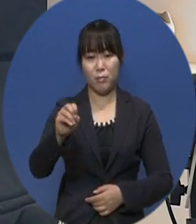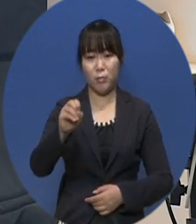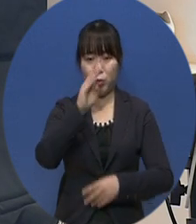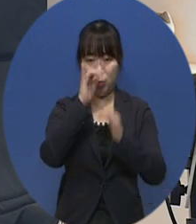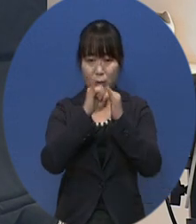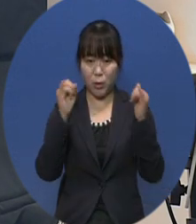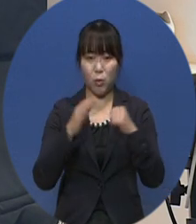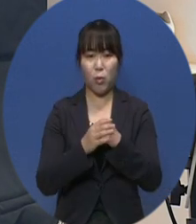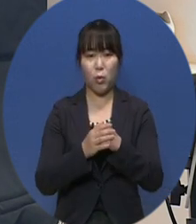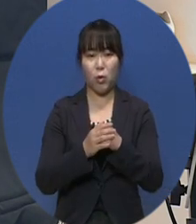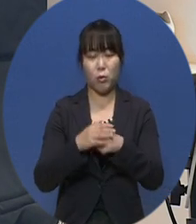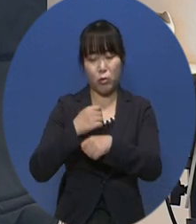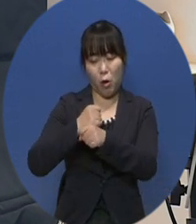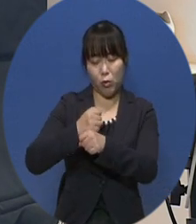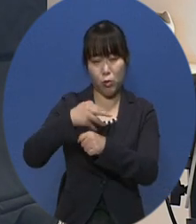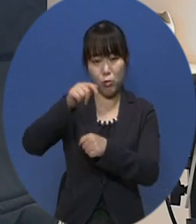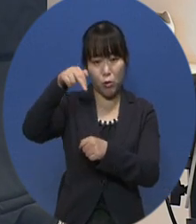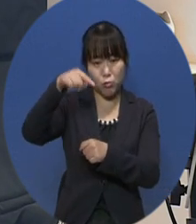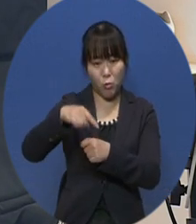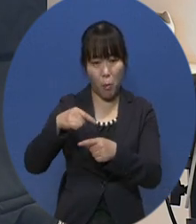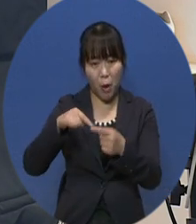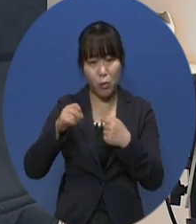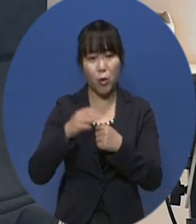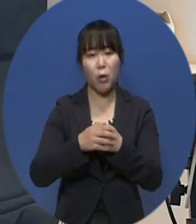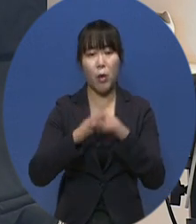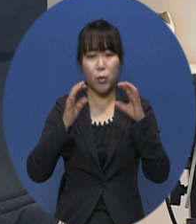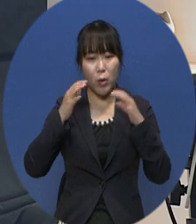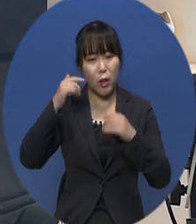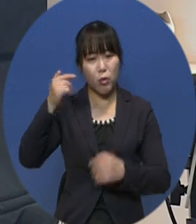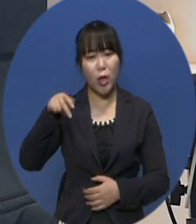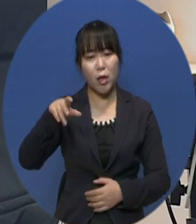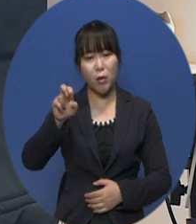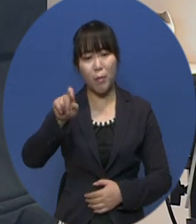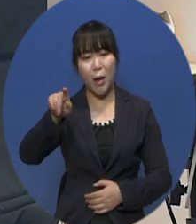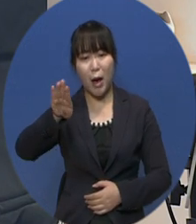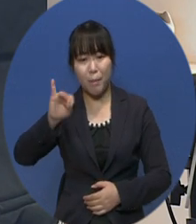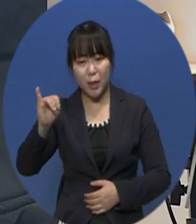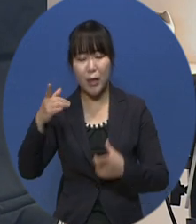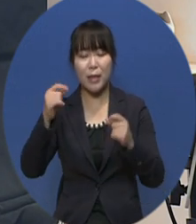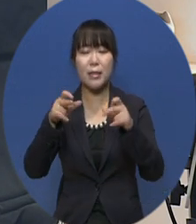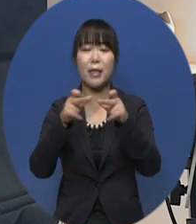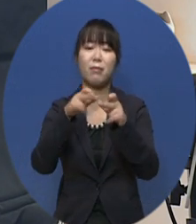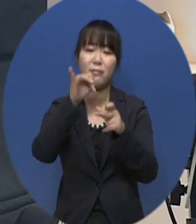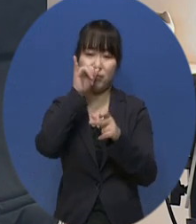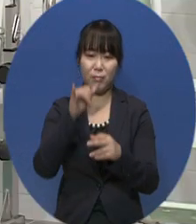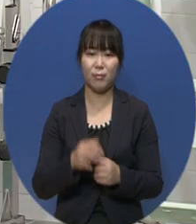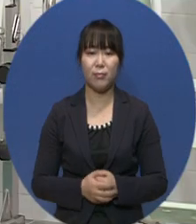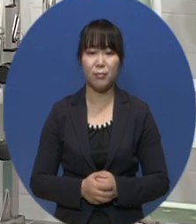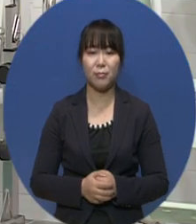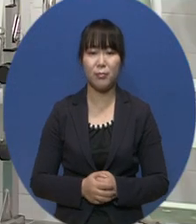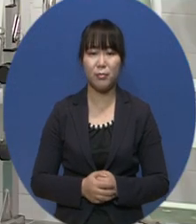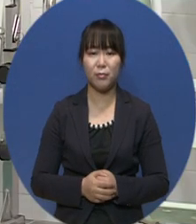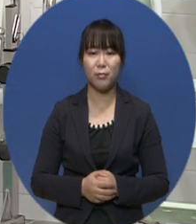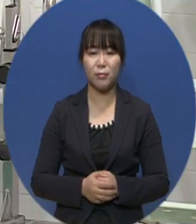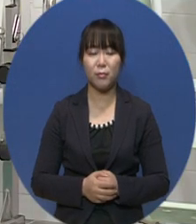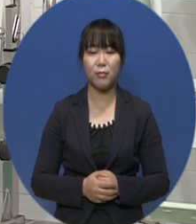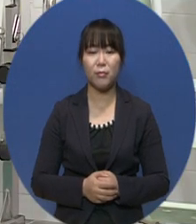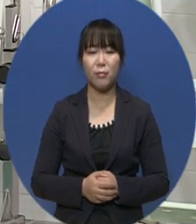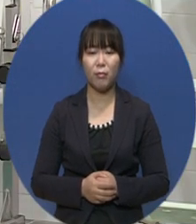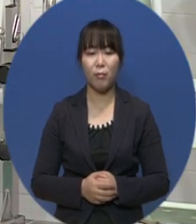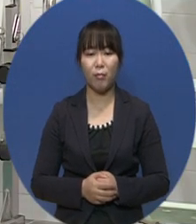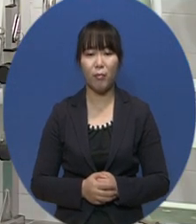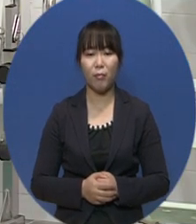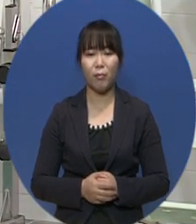척수 손상, 그다음에 네. 소화, 뇌성마비 네. 뭐 이런 장애가 좀 있습니다. 네. 근데 사실